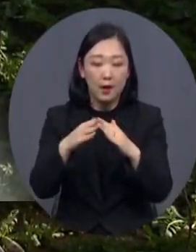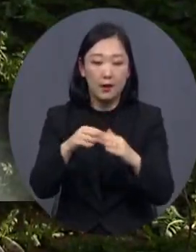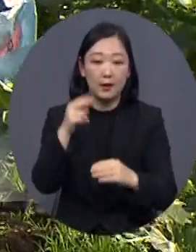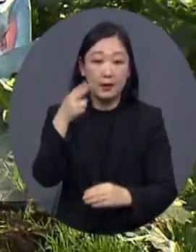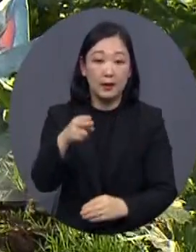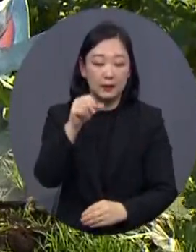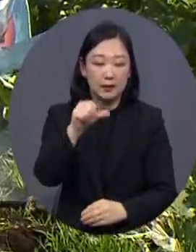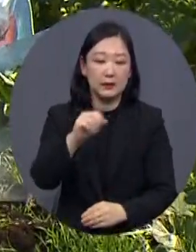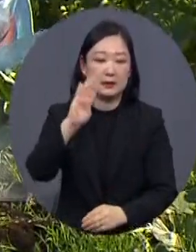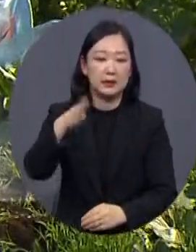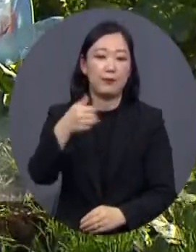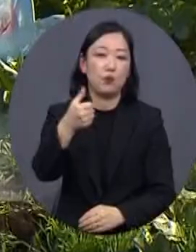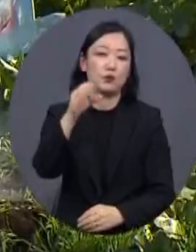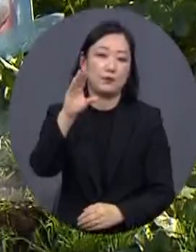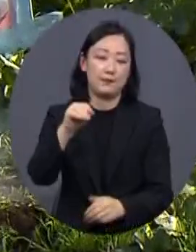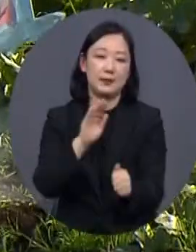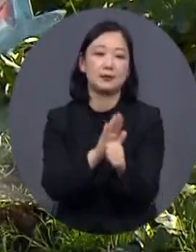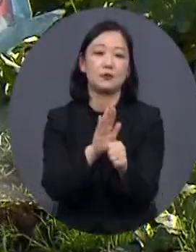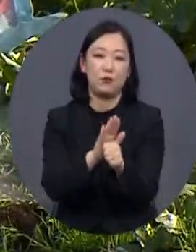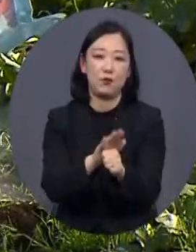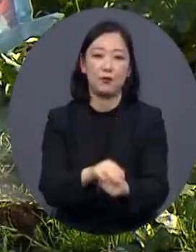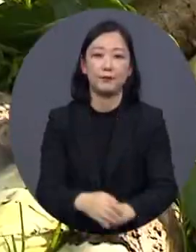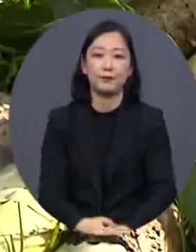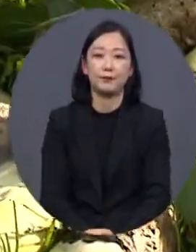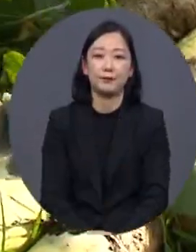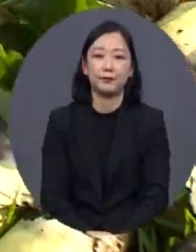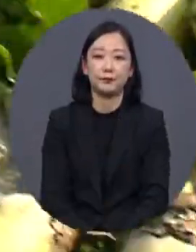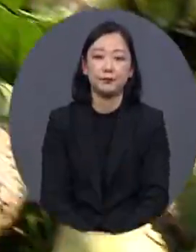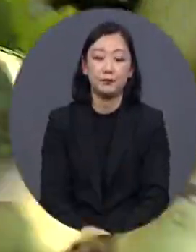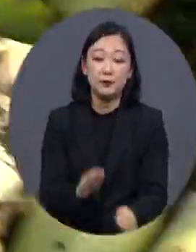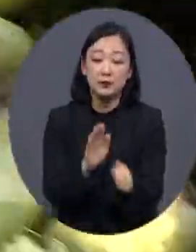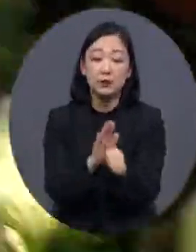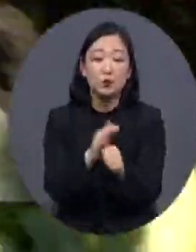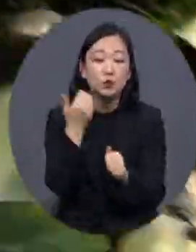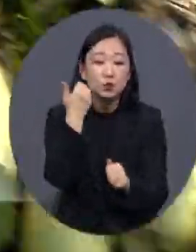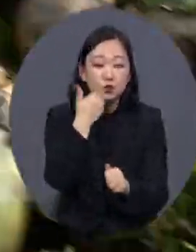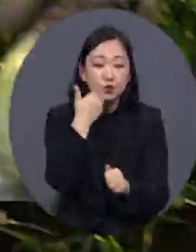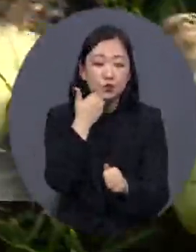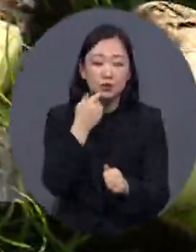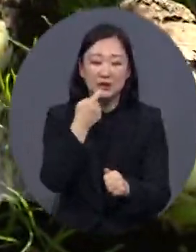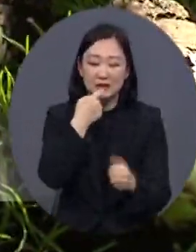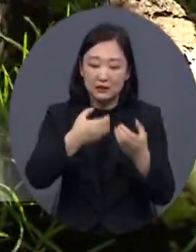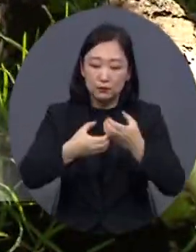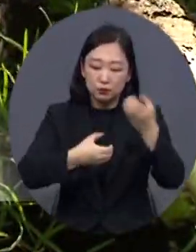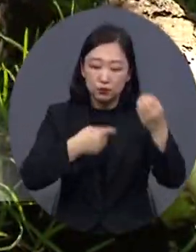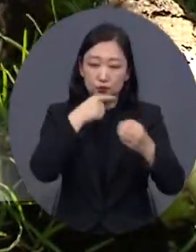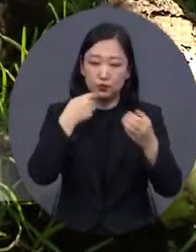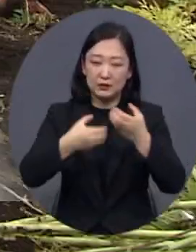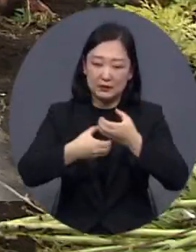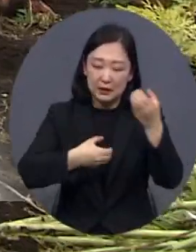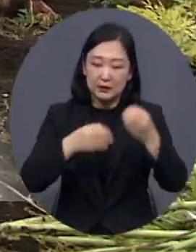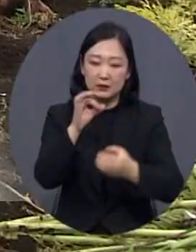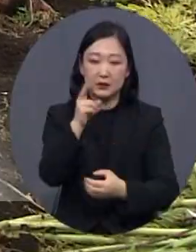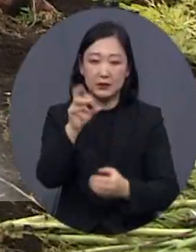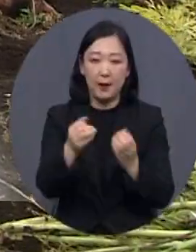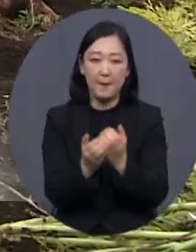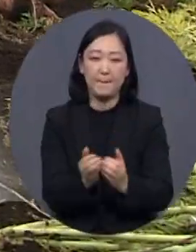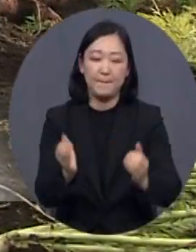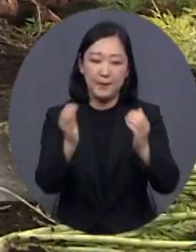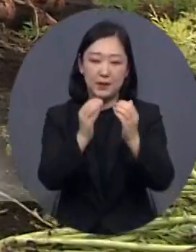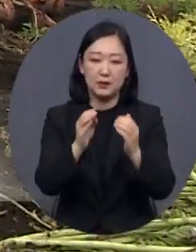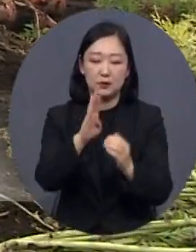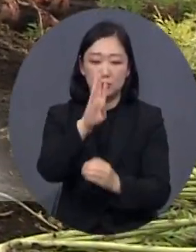최대 450만 원을 지원한다고 밝혔습니다 지원 대상은 월동 무와 당근 양배추와 브로콜리